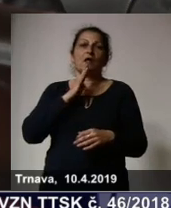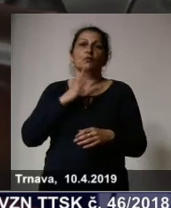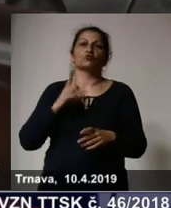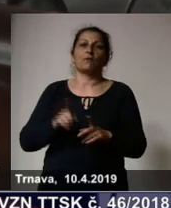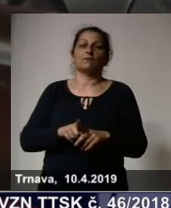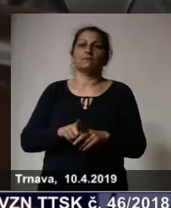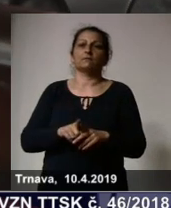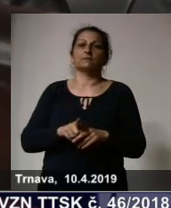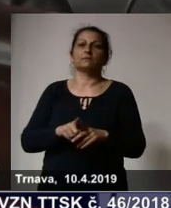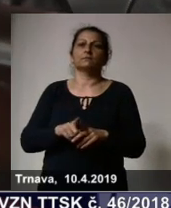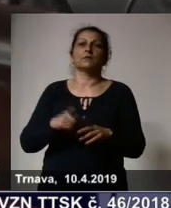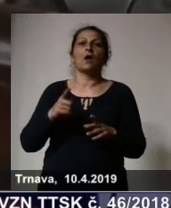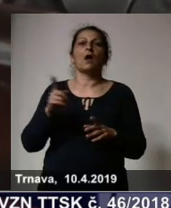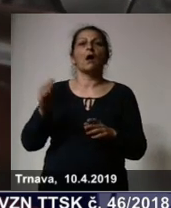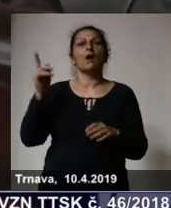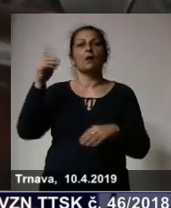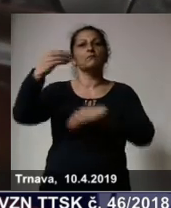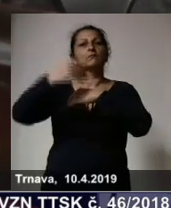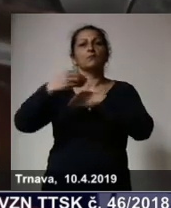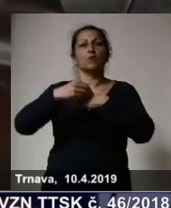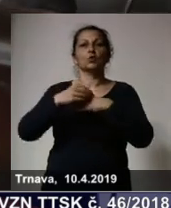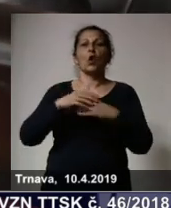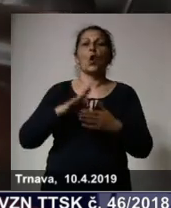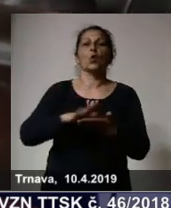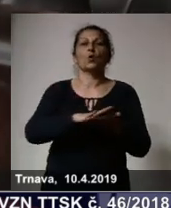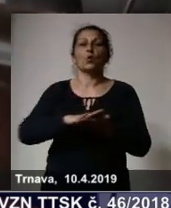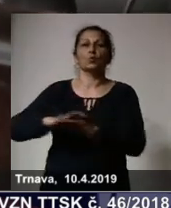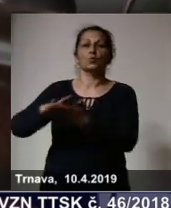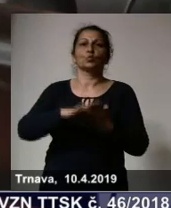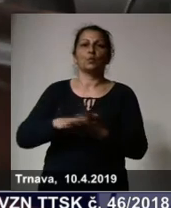základe poznámky správneho oddelenia má pravdu.